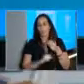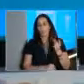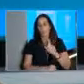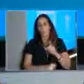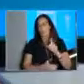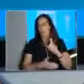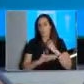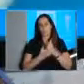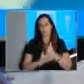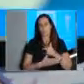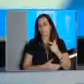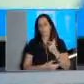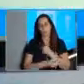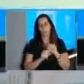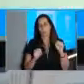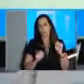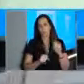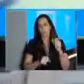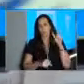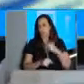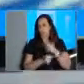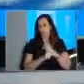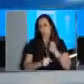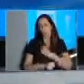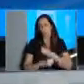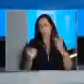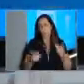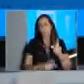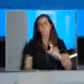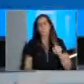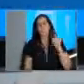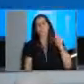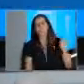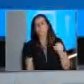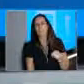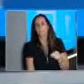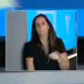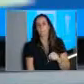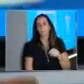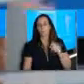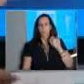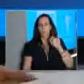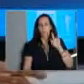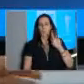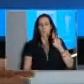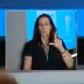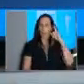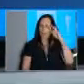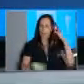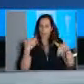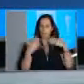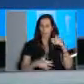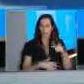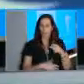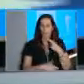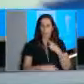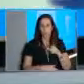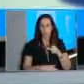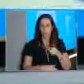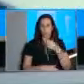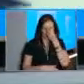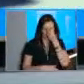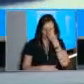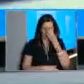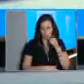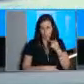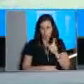לא מייצגים את הציבור החילוני, הציבור החילוני הוא מסורתי. מי זה הם? יובל המבולבל. רגע, יובל המבולבל שאומר שמע